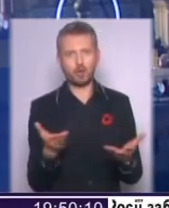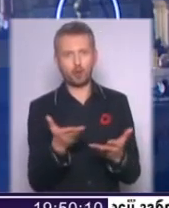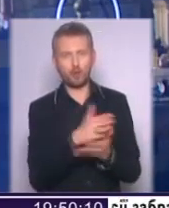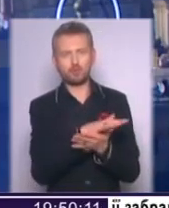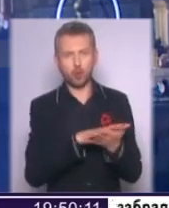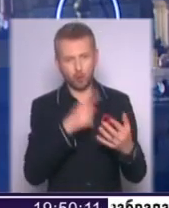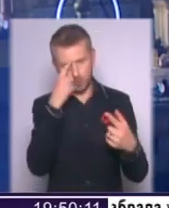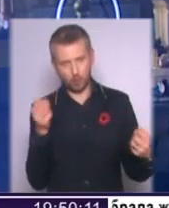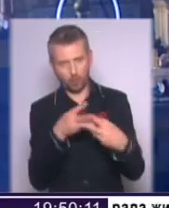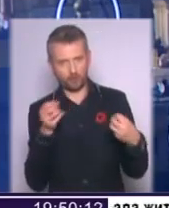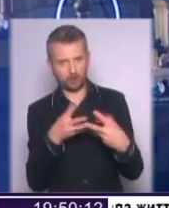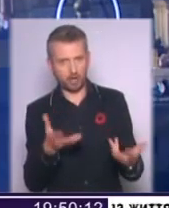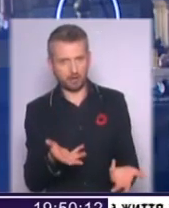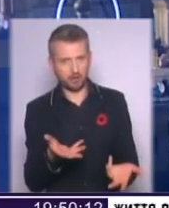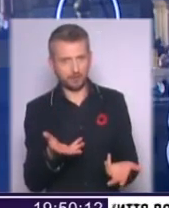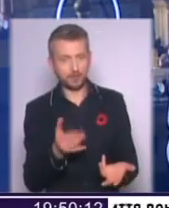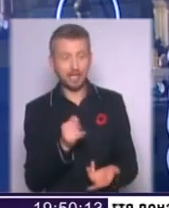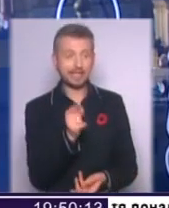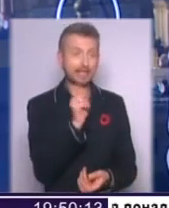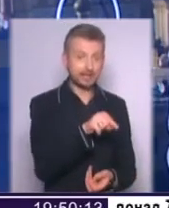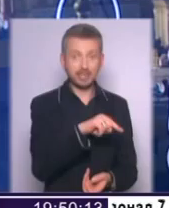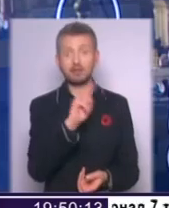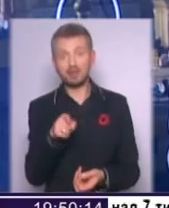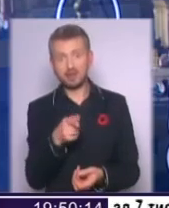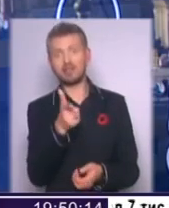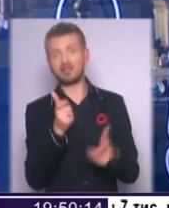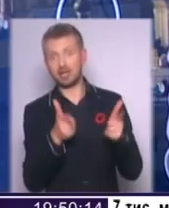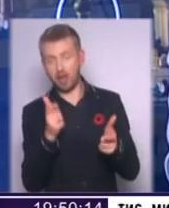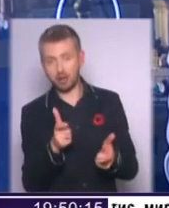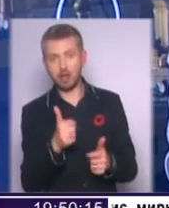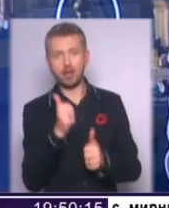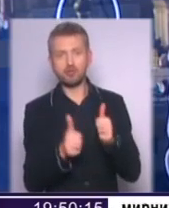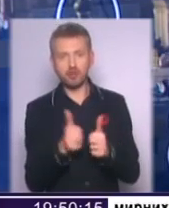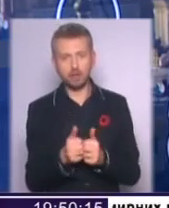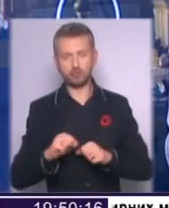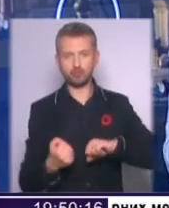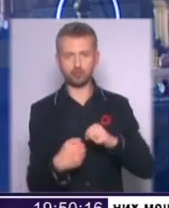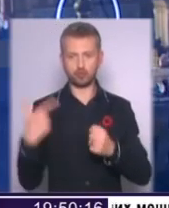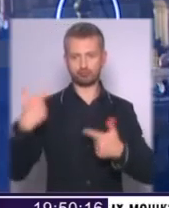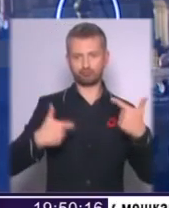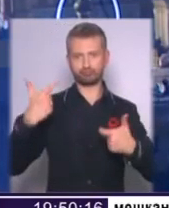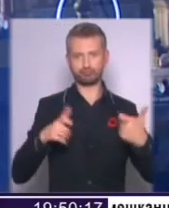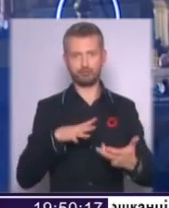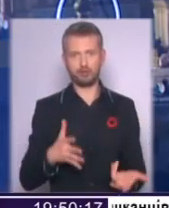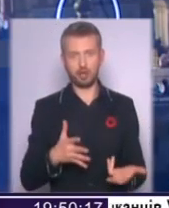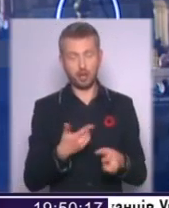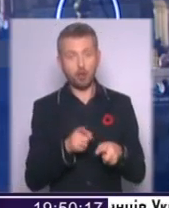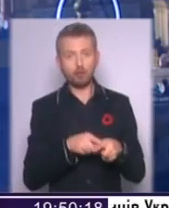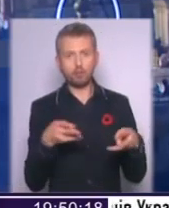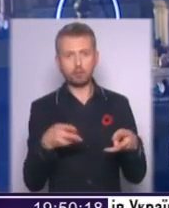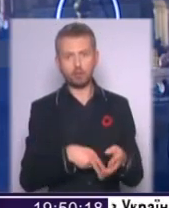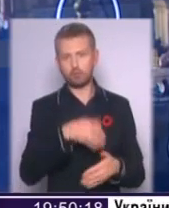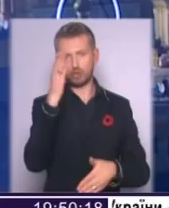продовження конфронтації. І ті стріляли. І часто один в одного. Так от, цьому треба покласти